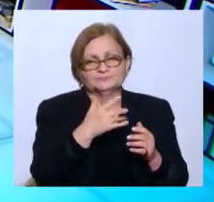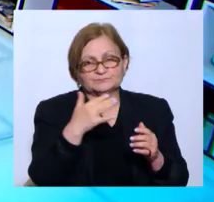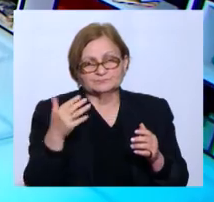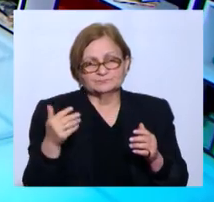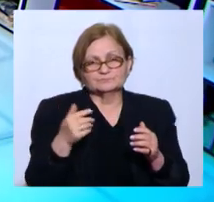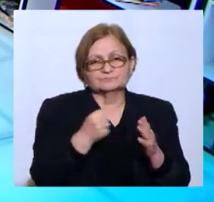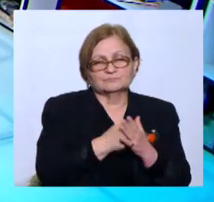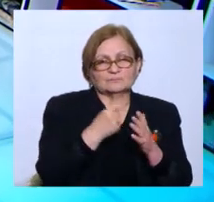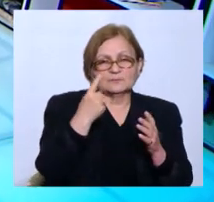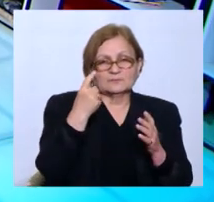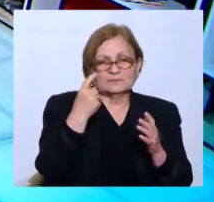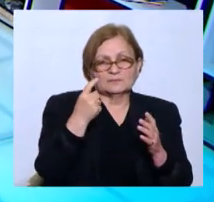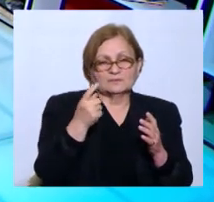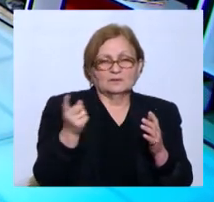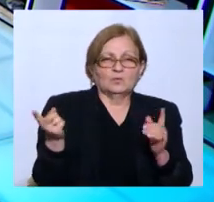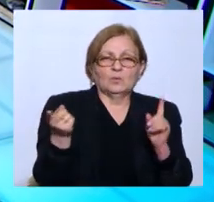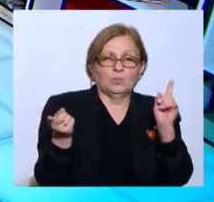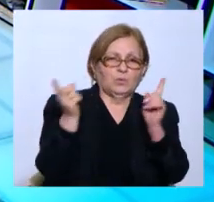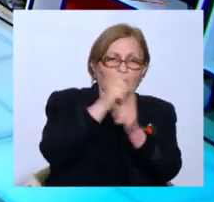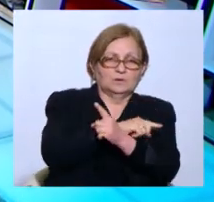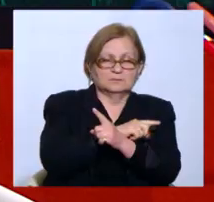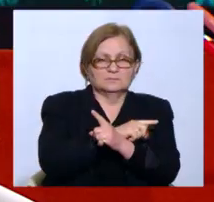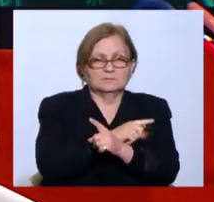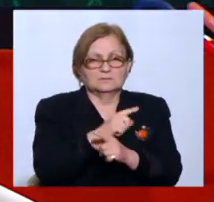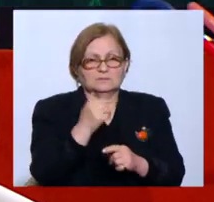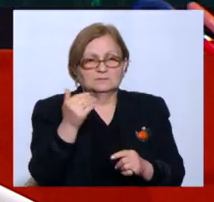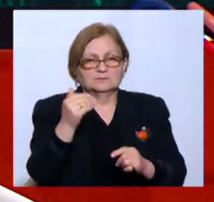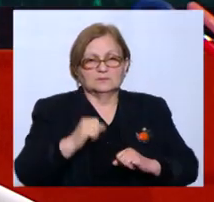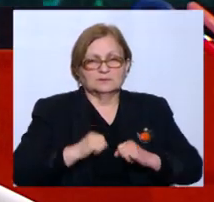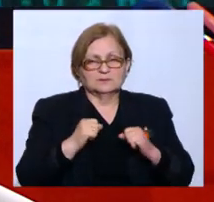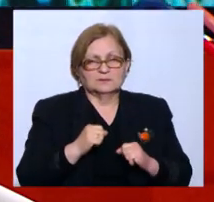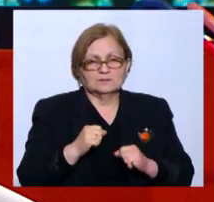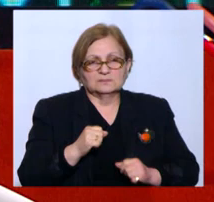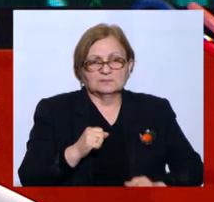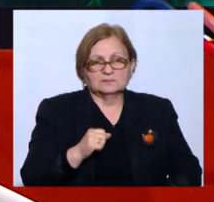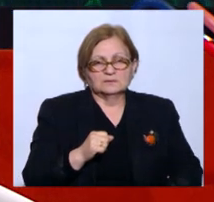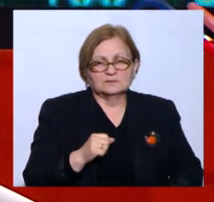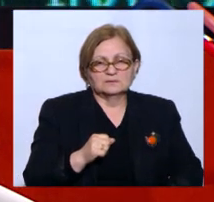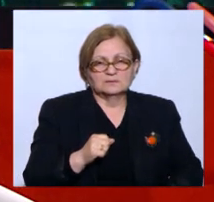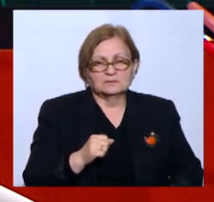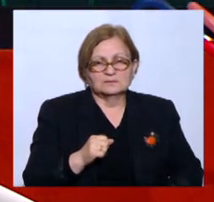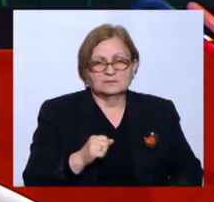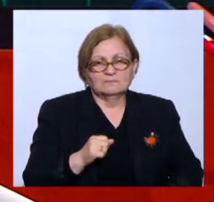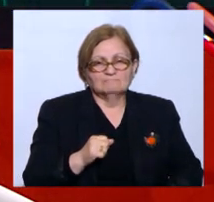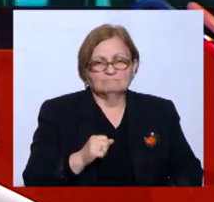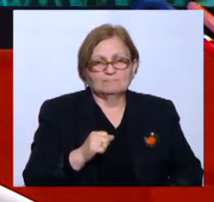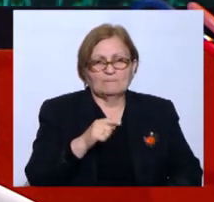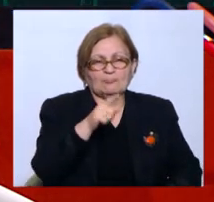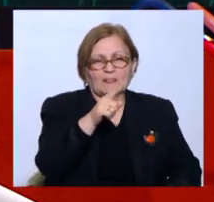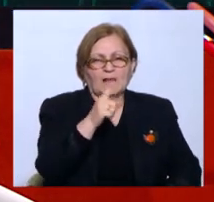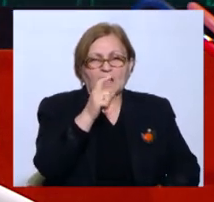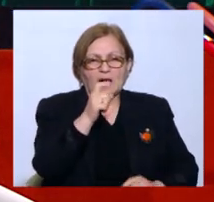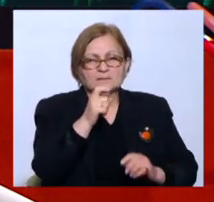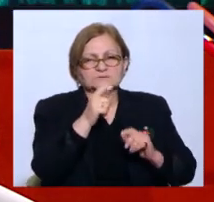შემდეგ 100-მდე და ქვემოთ ესე მიუწერეთ თქვენს რეულებში, ივარჯიშეთ, რომ ეს უფრო ცხადი იყოს თქვენთვის, აი